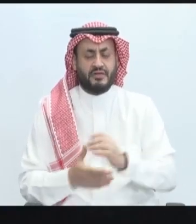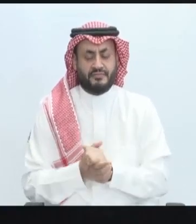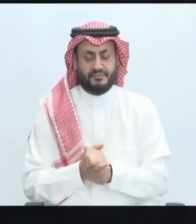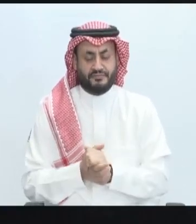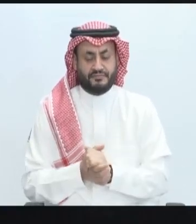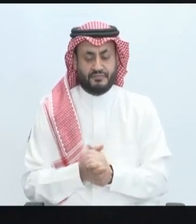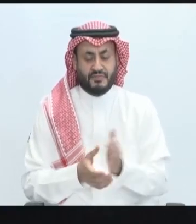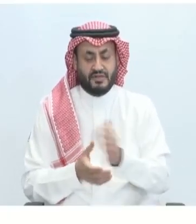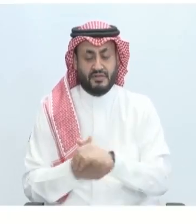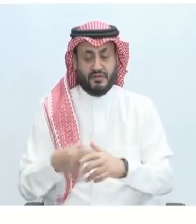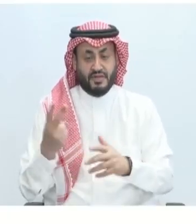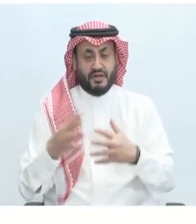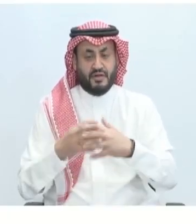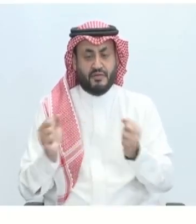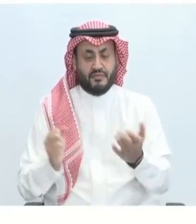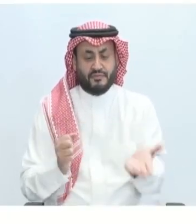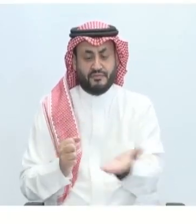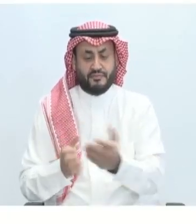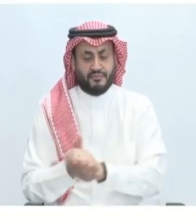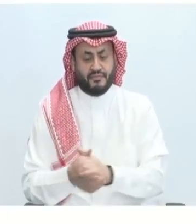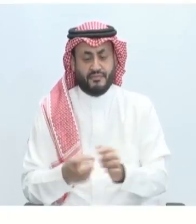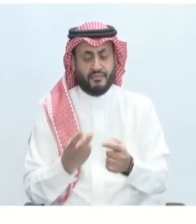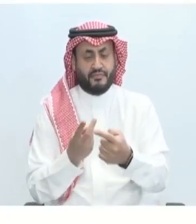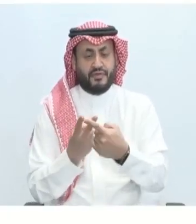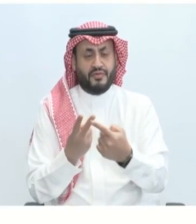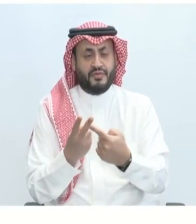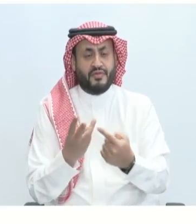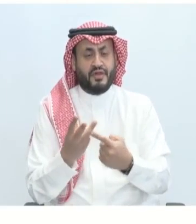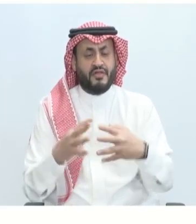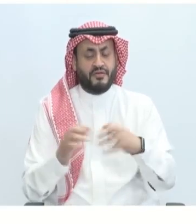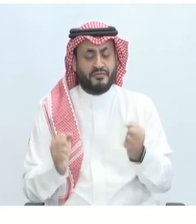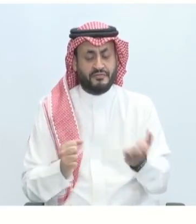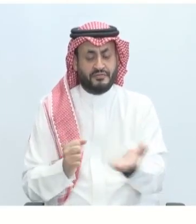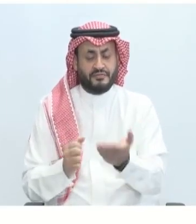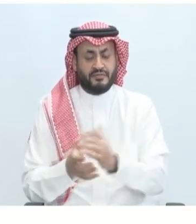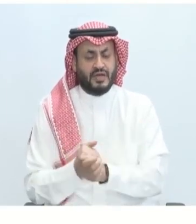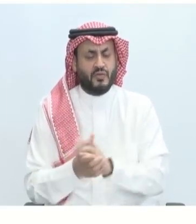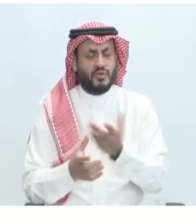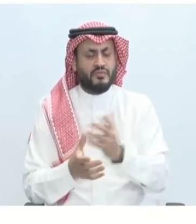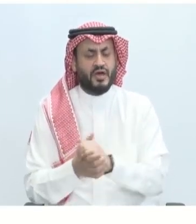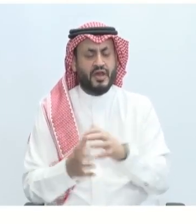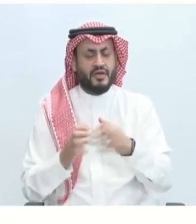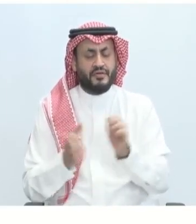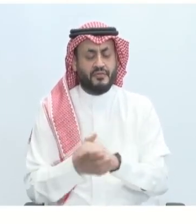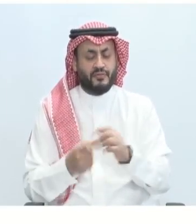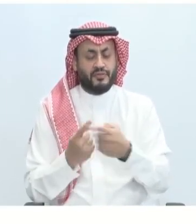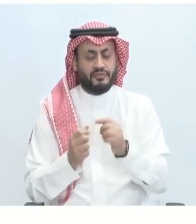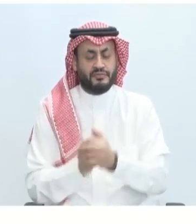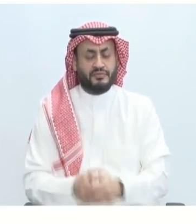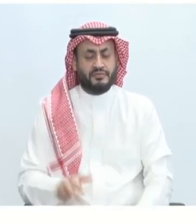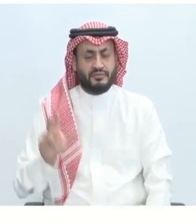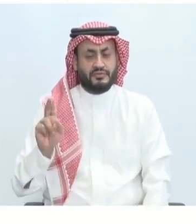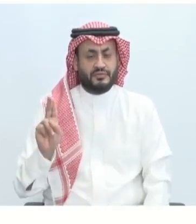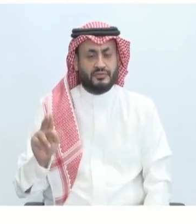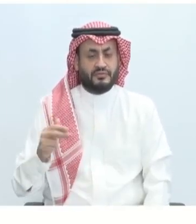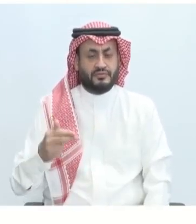الاخر بين معاني الكلمات الاتيه التغابن مصيبه يهدي قلبه ما معنى هذه الكلمات الثلاث نبدا اولا بالكلمه